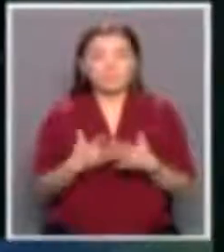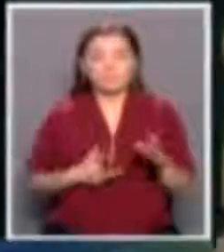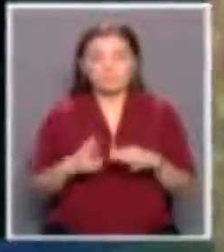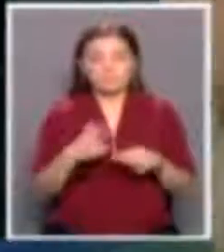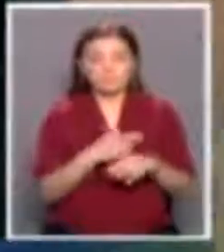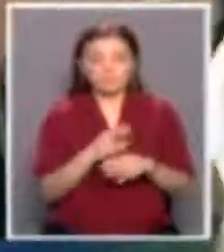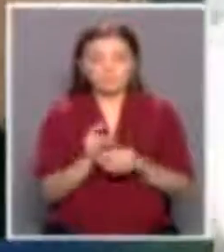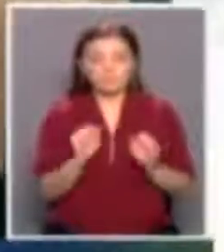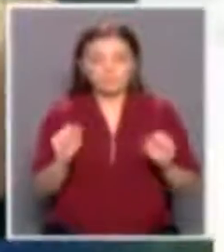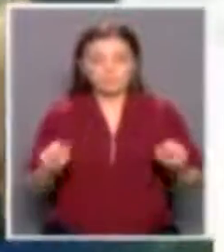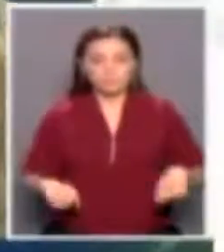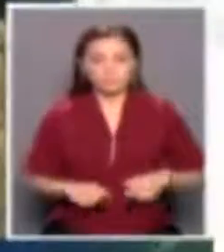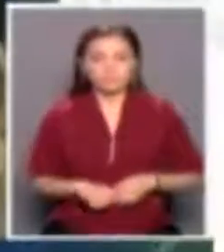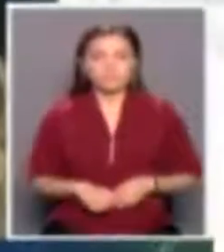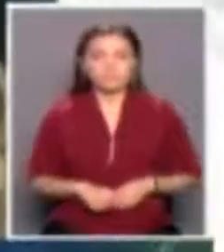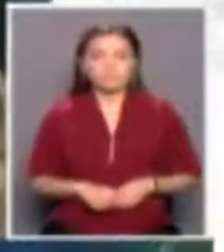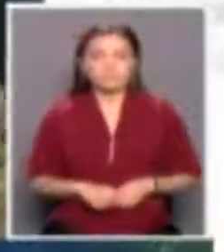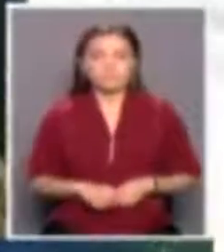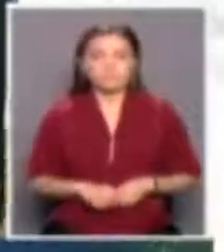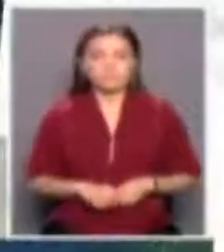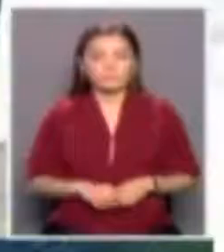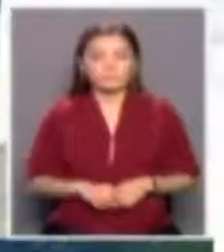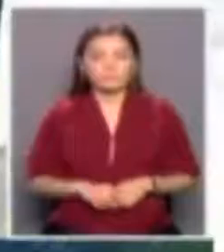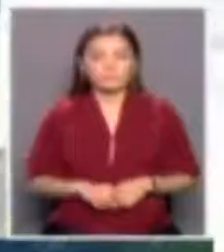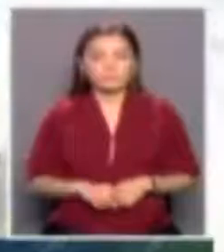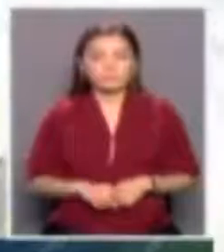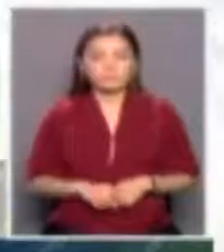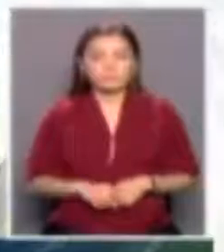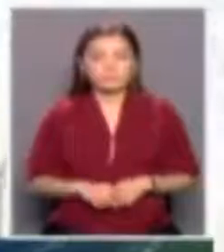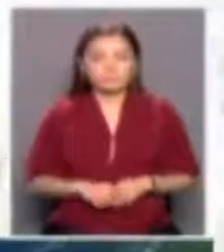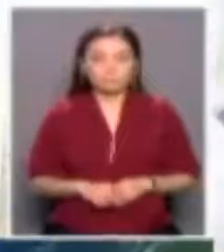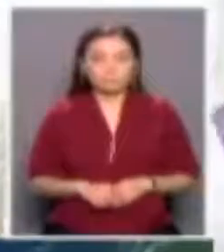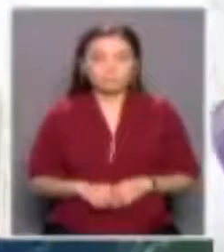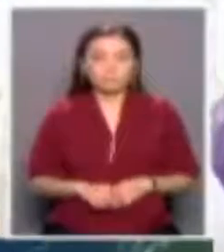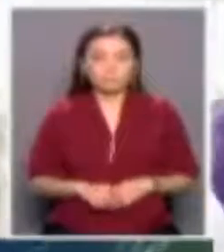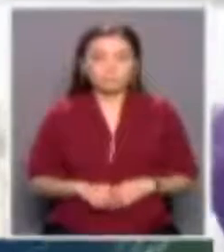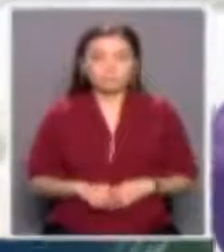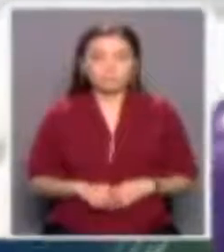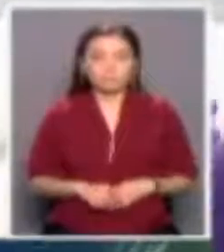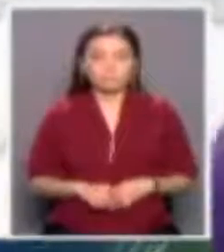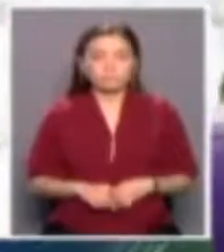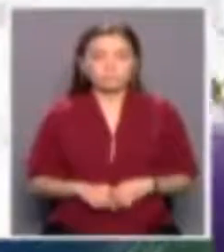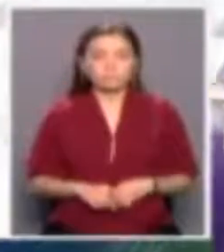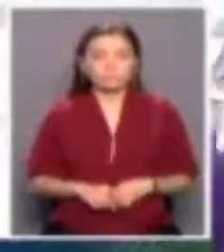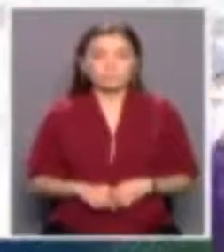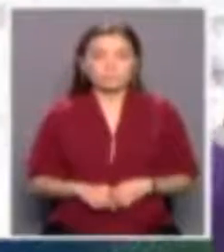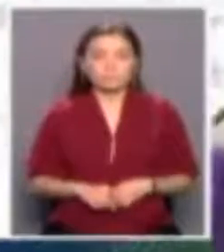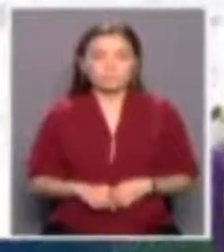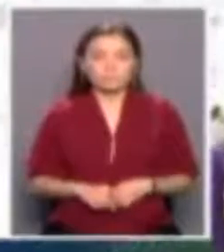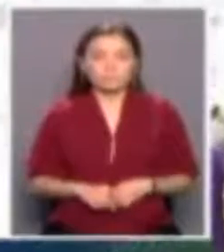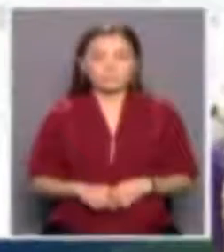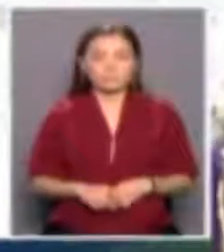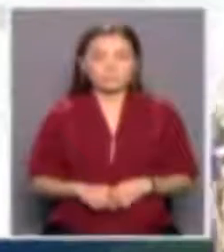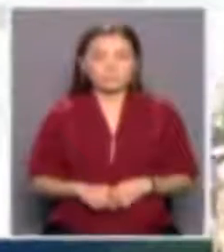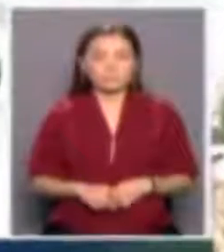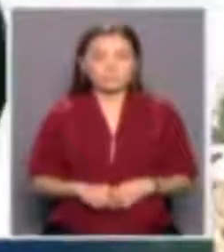кесіп аламыз. Кесіп аламыз да бір бүктейміз, қиғаш бүктейміз, тағы бір рет. Міне үш рет бүктегеннен